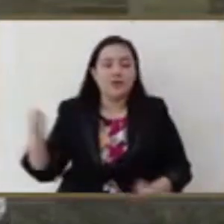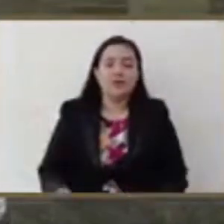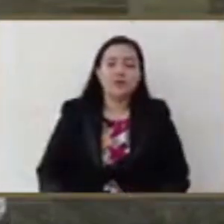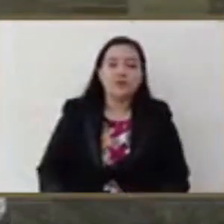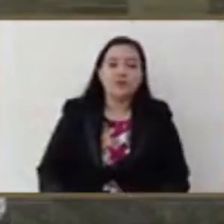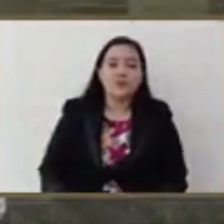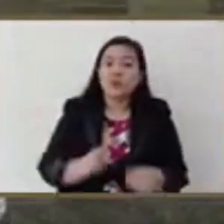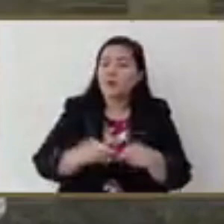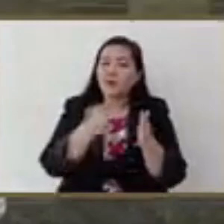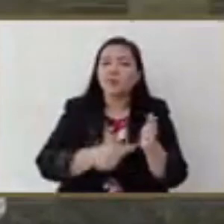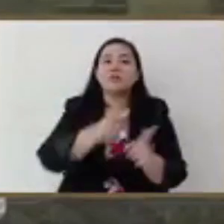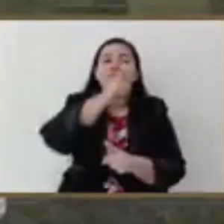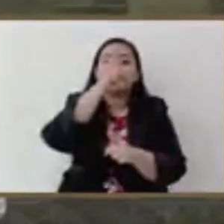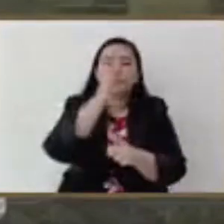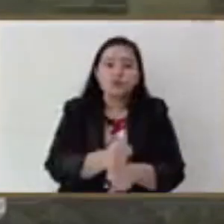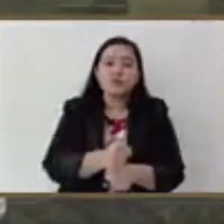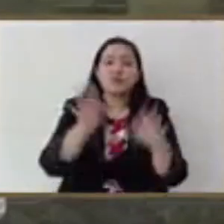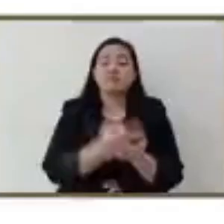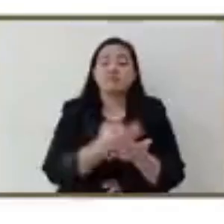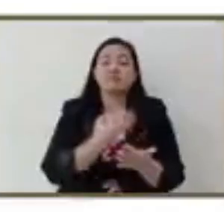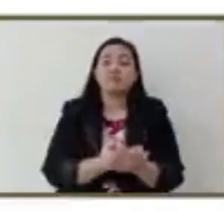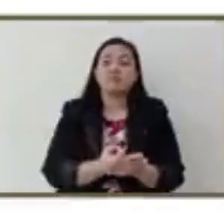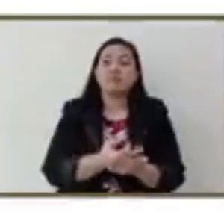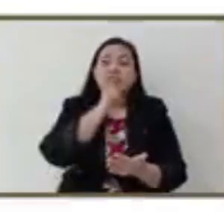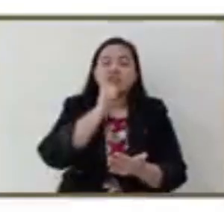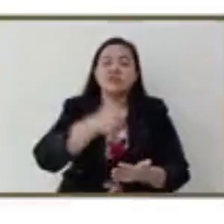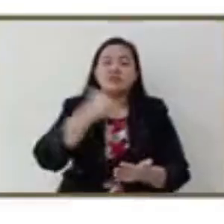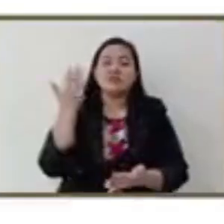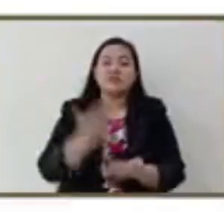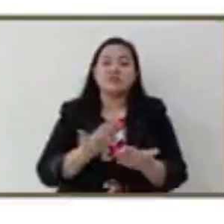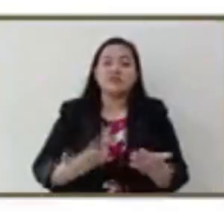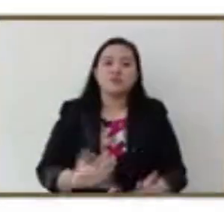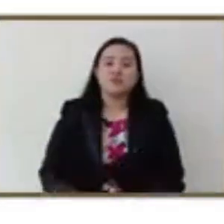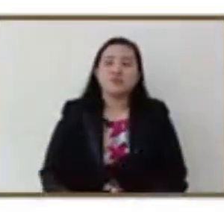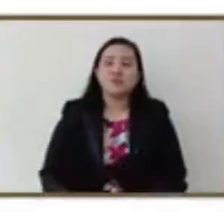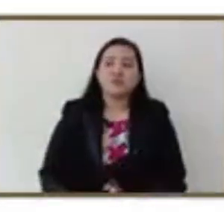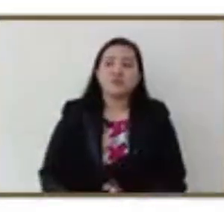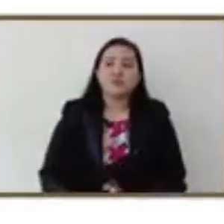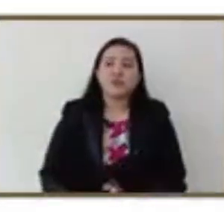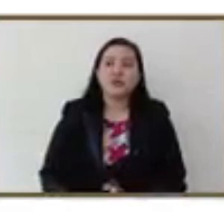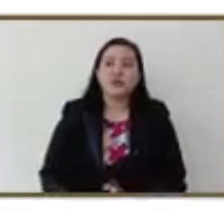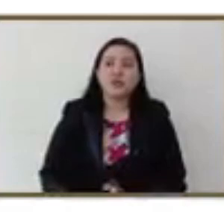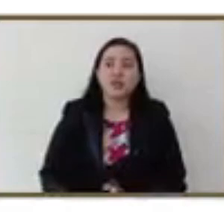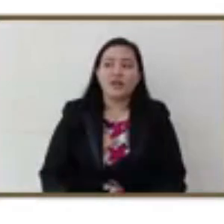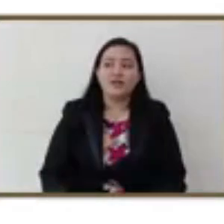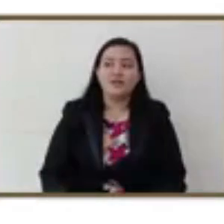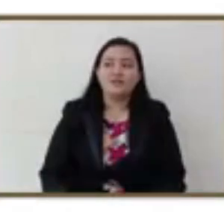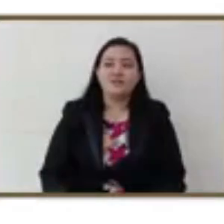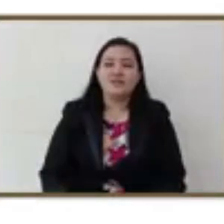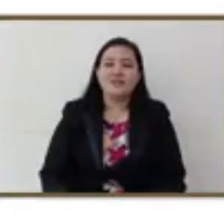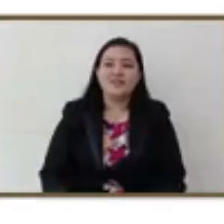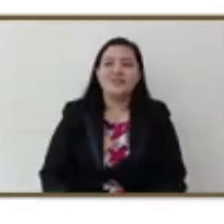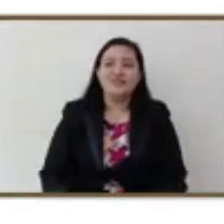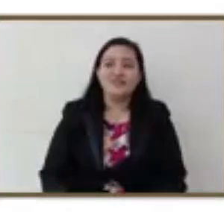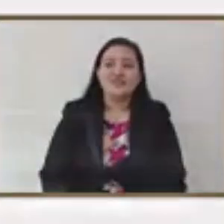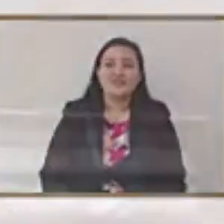totoong nagsimento sa atin, nag-ugnay? But it is the Word of God. Alright? I